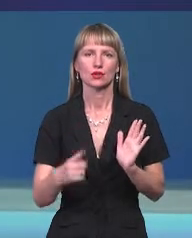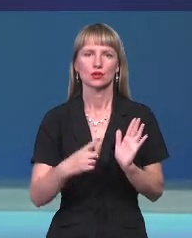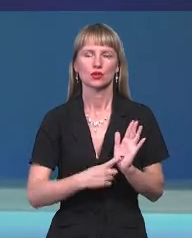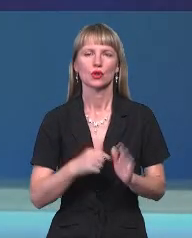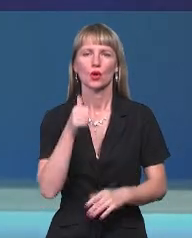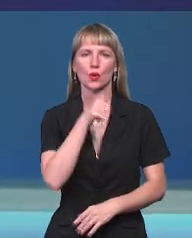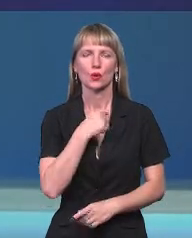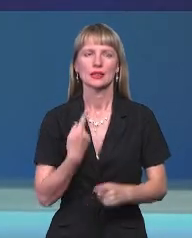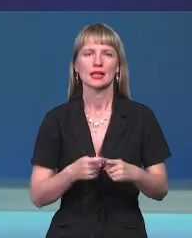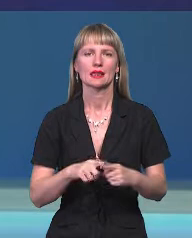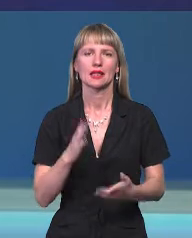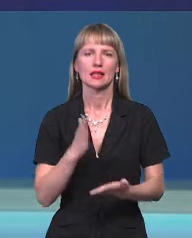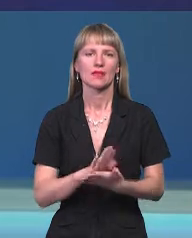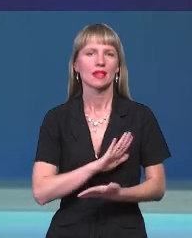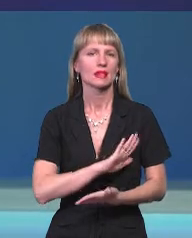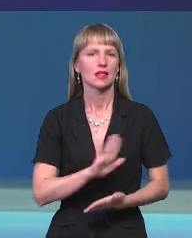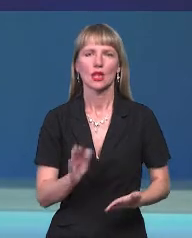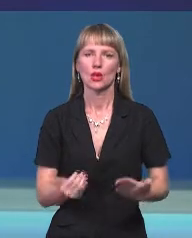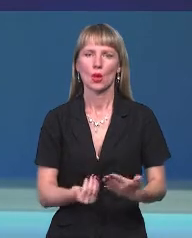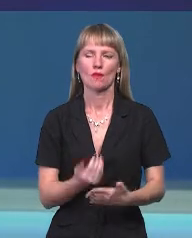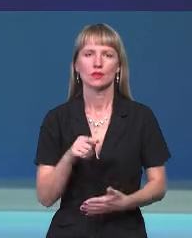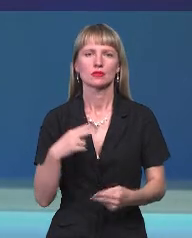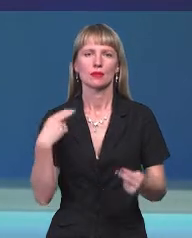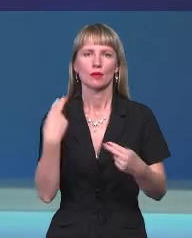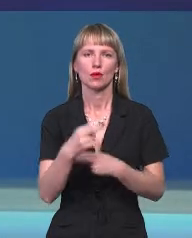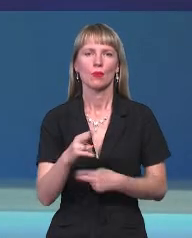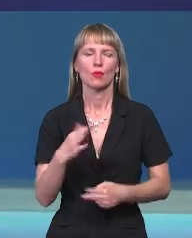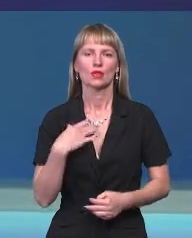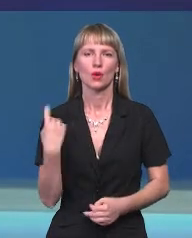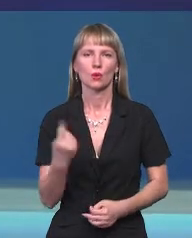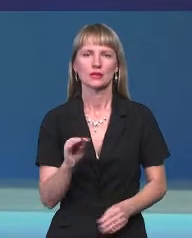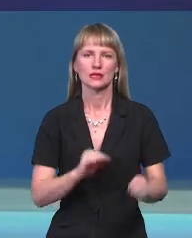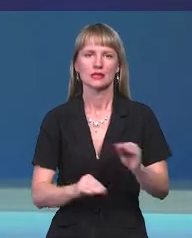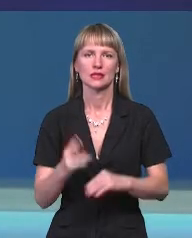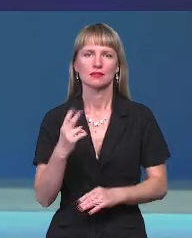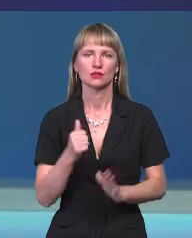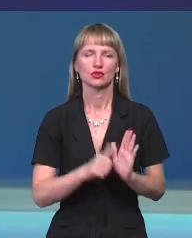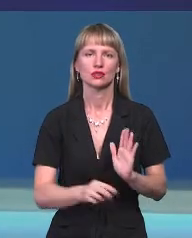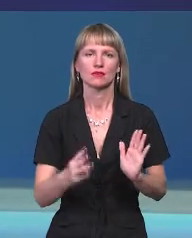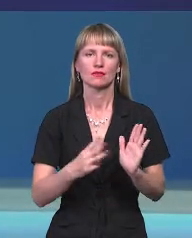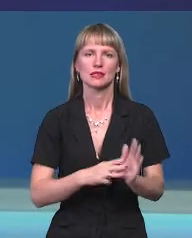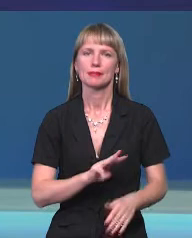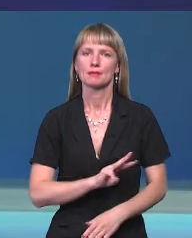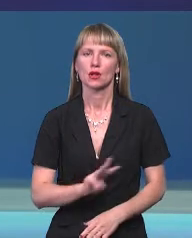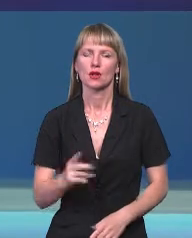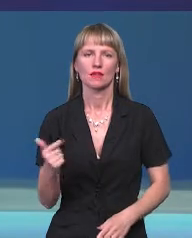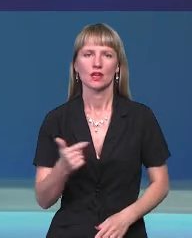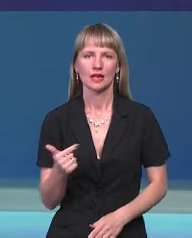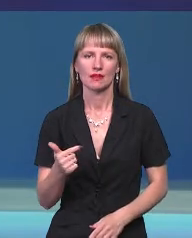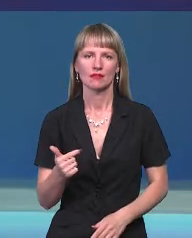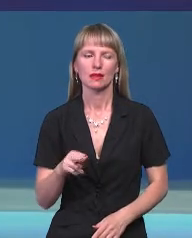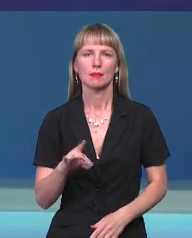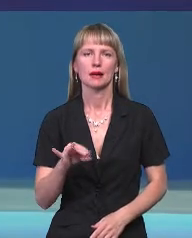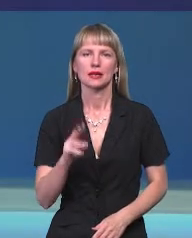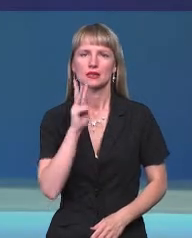1996 році. Тобто це явище не нове. Тоді заборгованість по нашій області складала 268 мільйонів гривень.